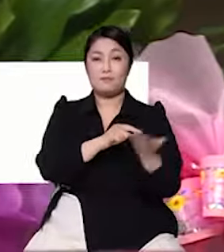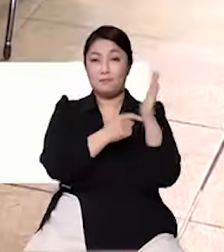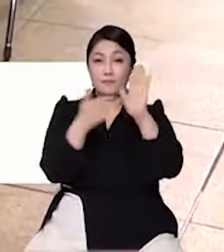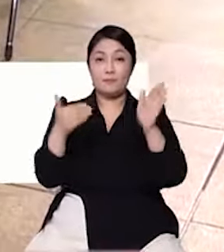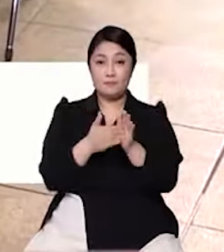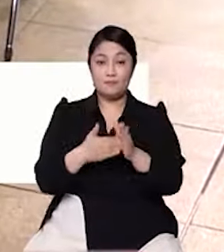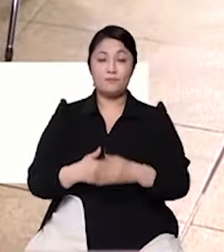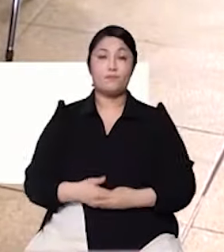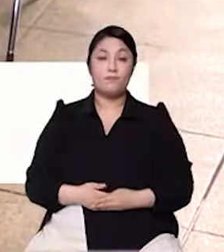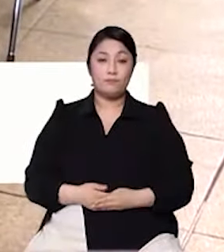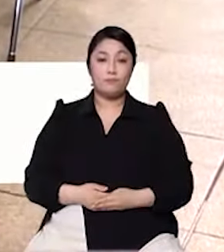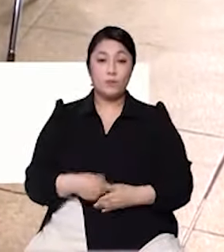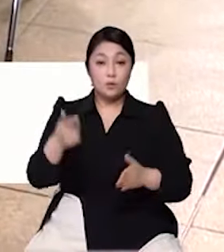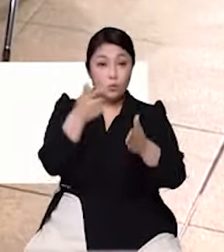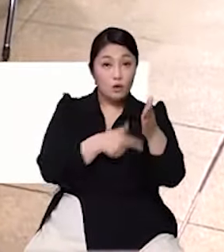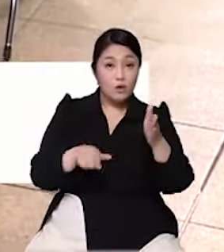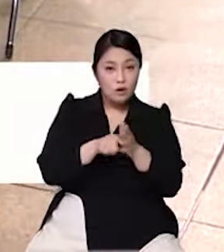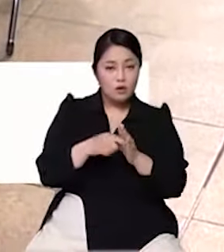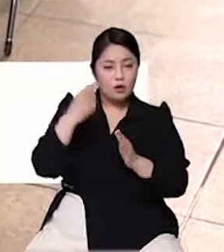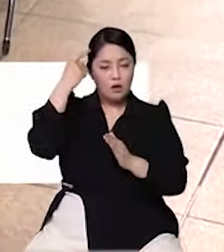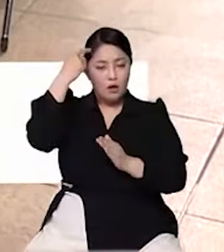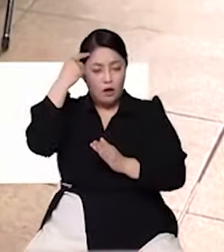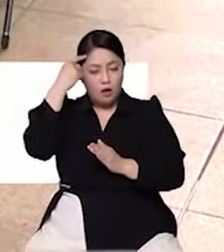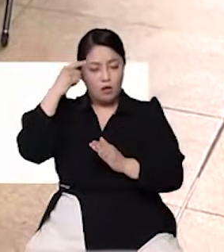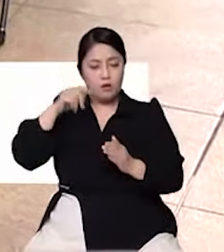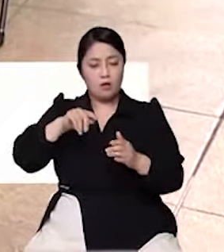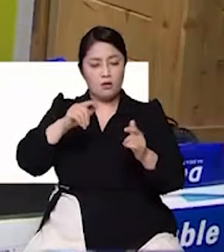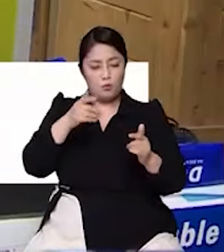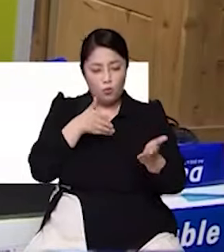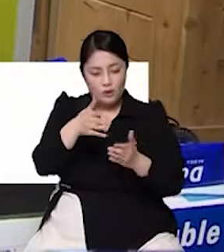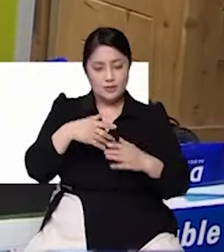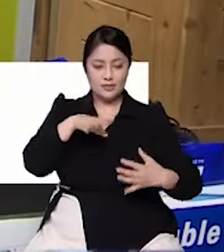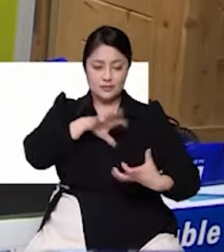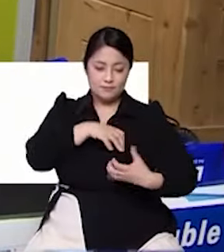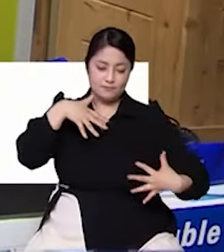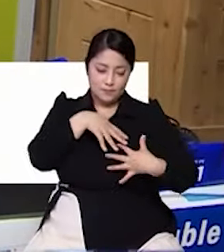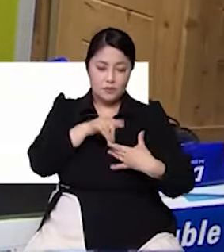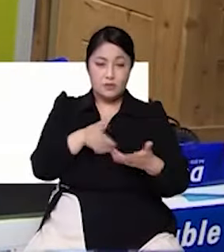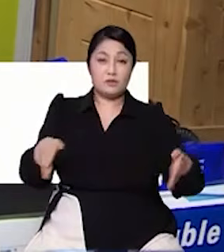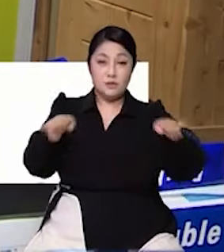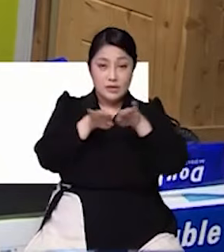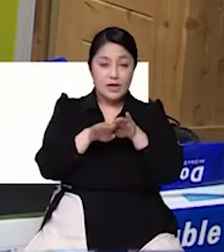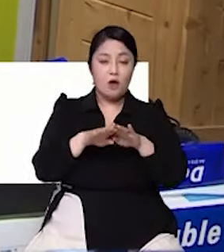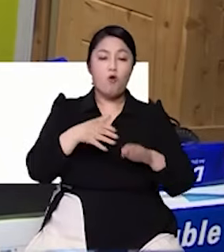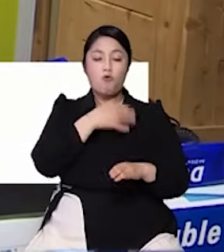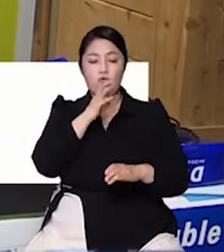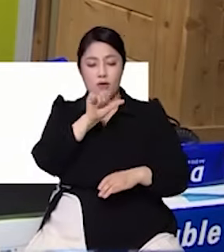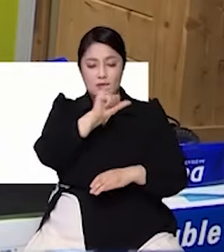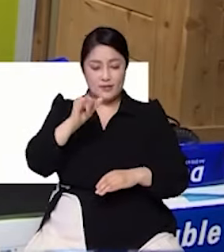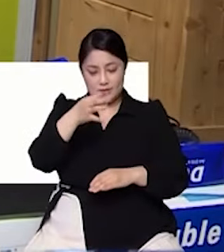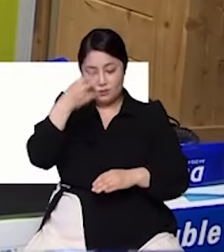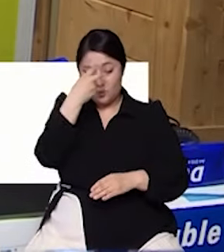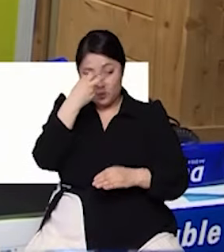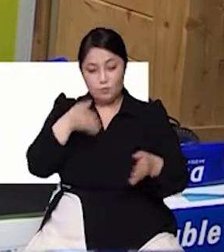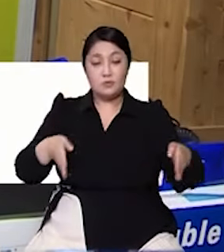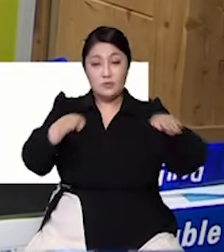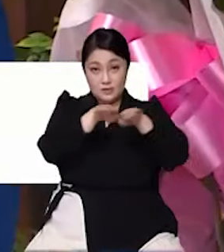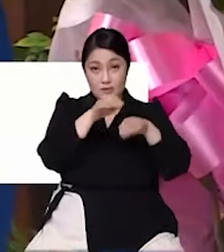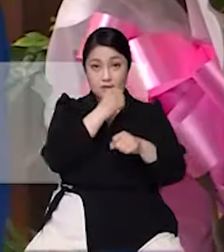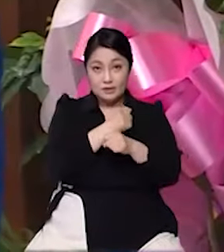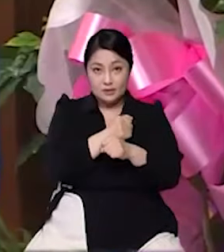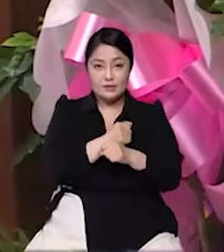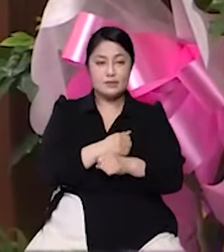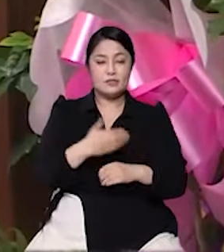던졌습니다 이를 위해 뇌졸중 심혈관 질환 치료 센터 건립 어르신 인공지능 돌봄 시스템 구축